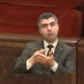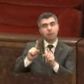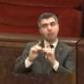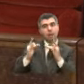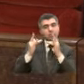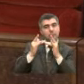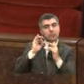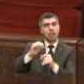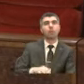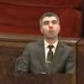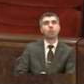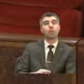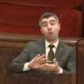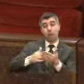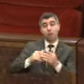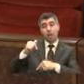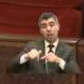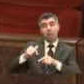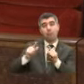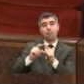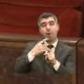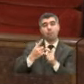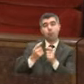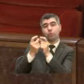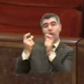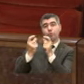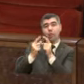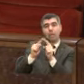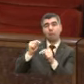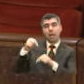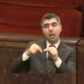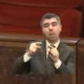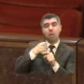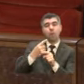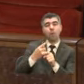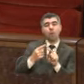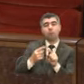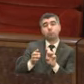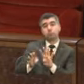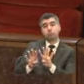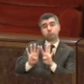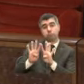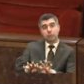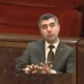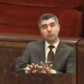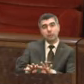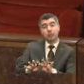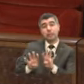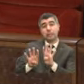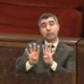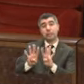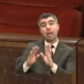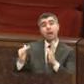الخدمه، علما ان القطاع الخاص ايضا كيوفر واحد 20,000 اضافيه. 80,000 درهم لكل حي سنويا، 160 مليون